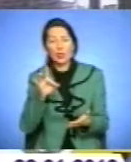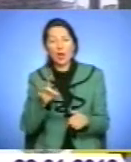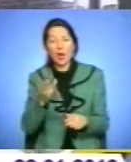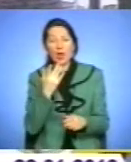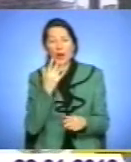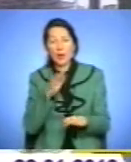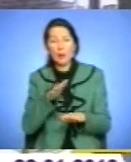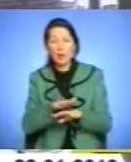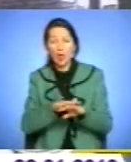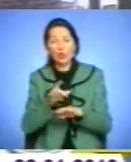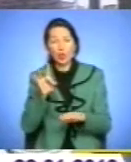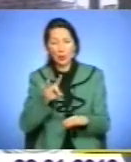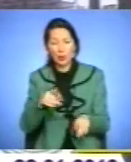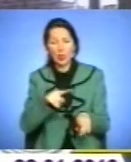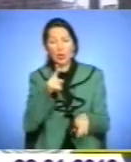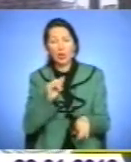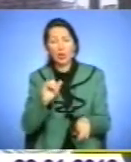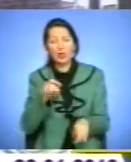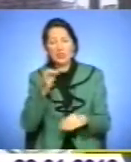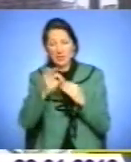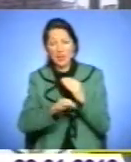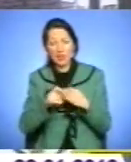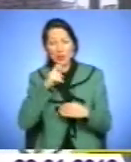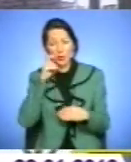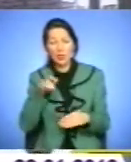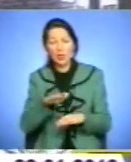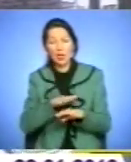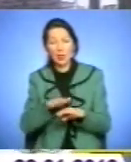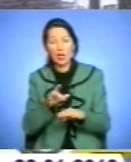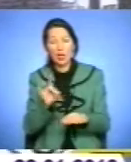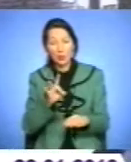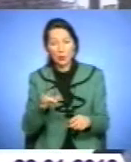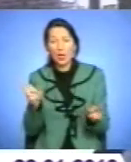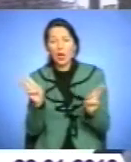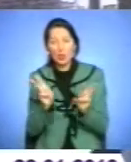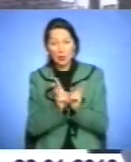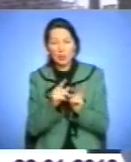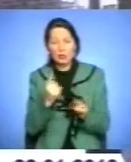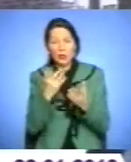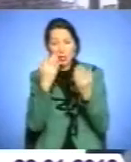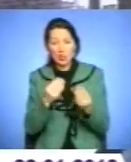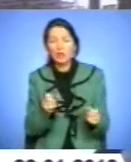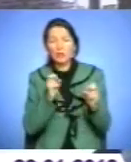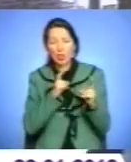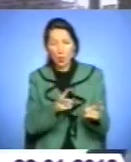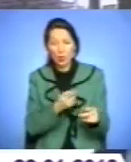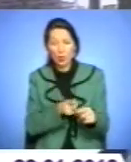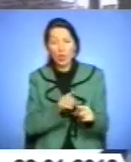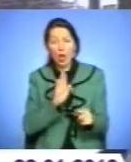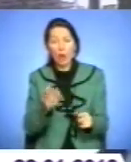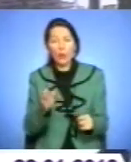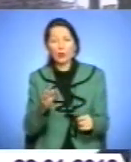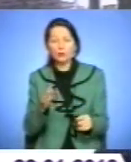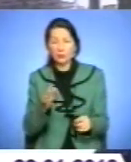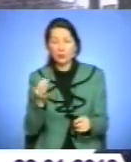з перших днів свого існування із протидією, загрозою реальною, яка і була реалізована в воєнні інтереси на